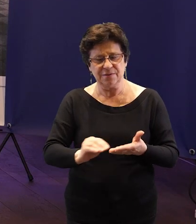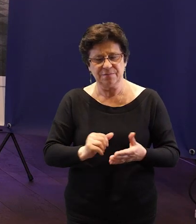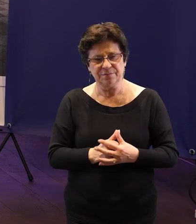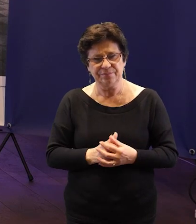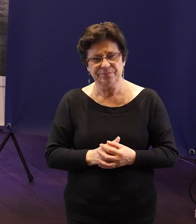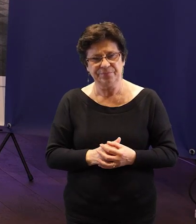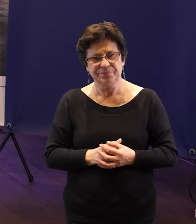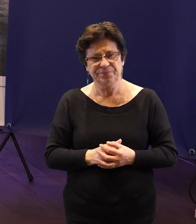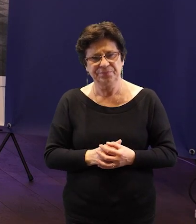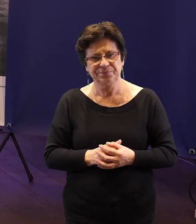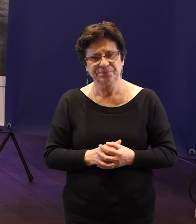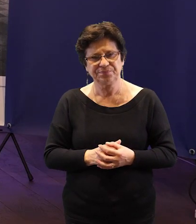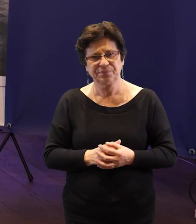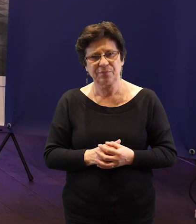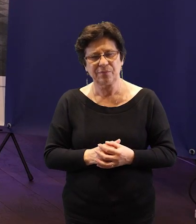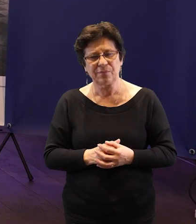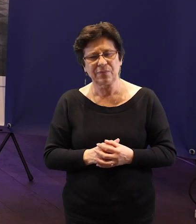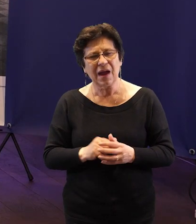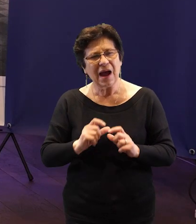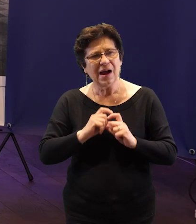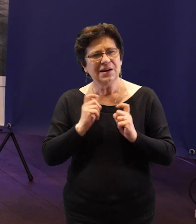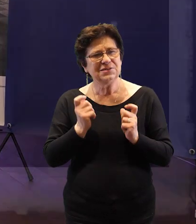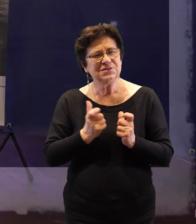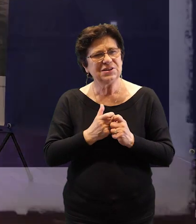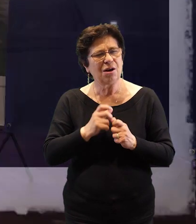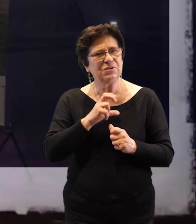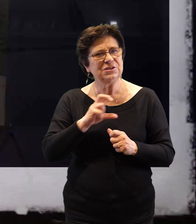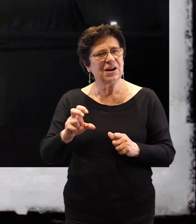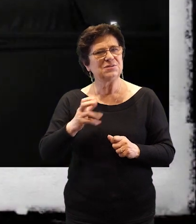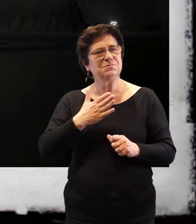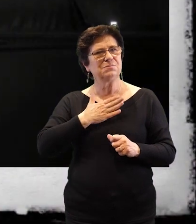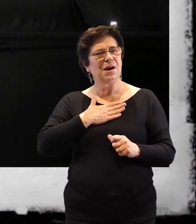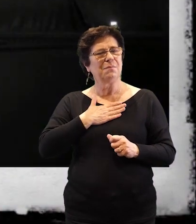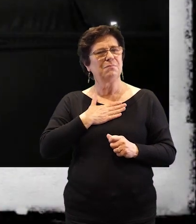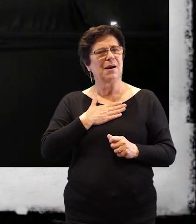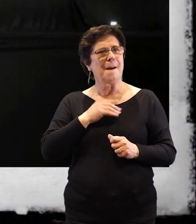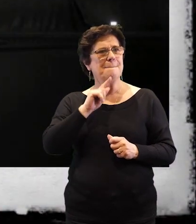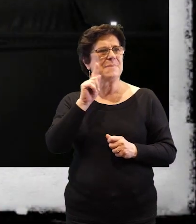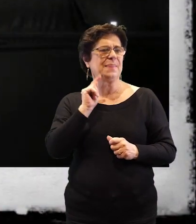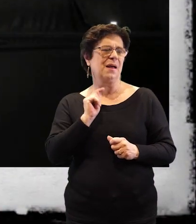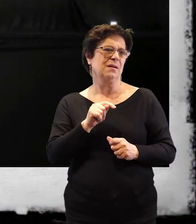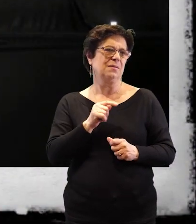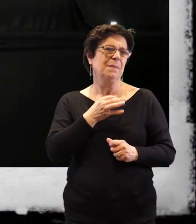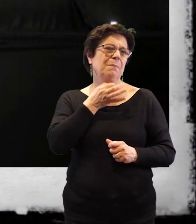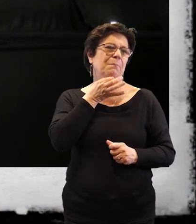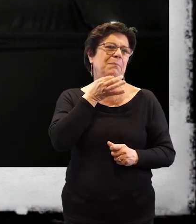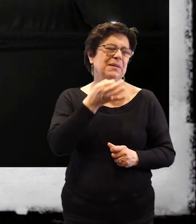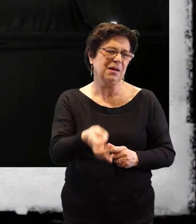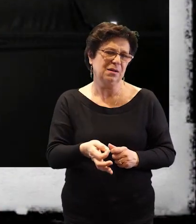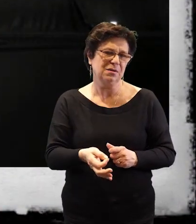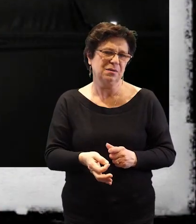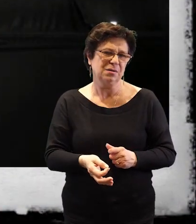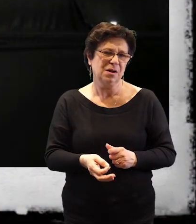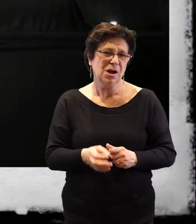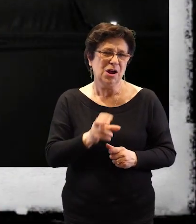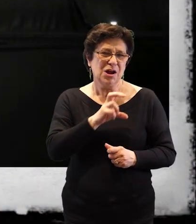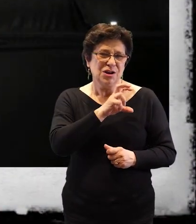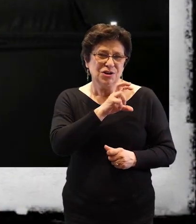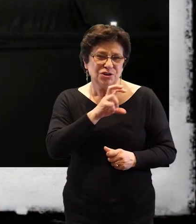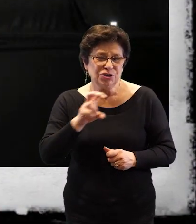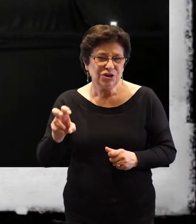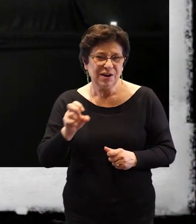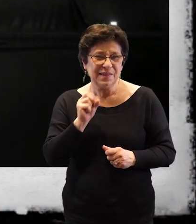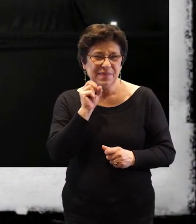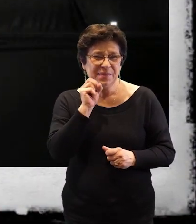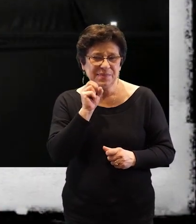a w tle cały czas miałem pytanie, czy to jest możliwe, że takie konstrukcje,